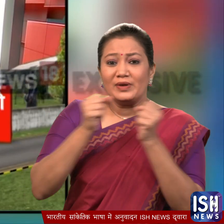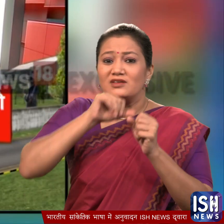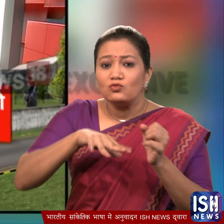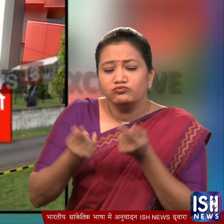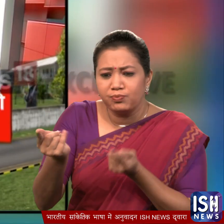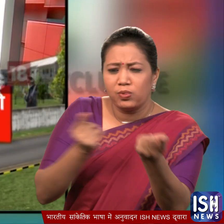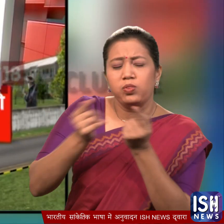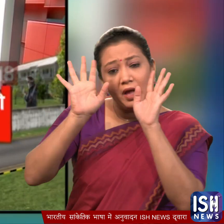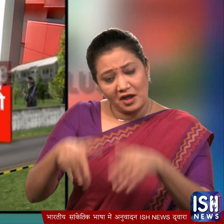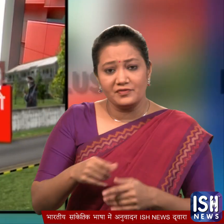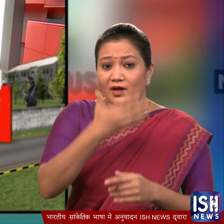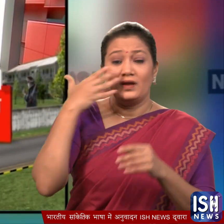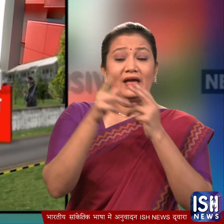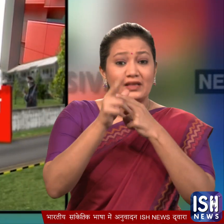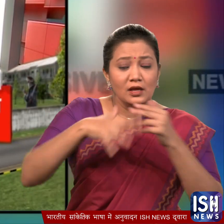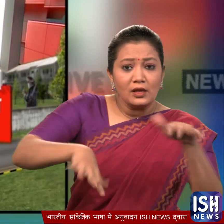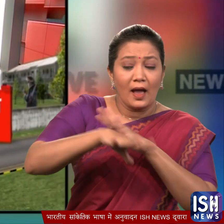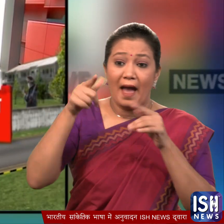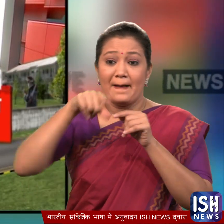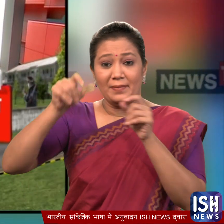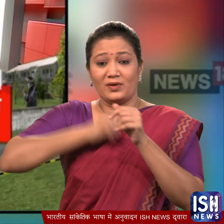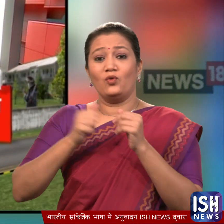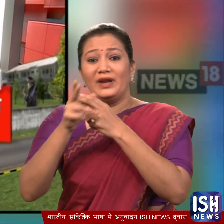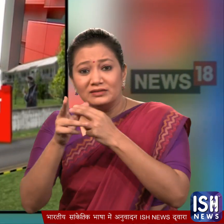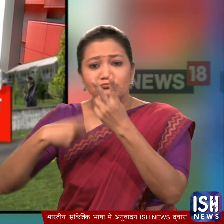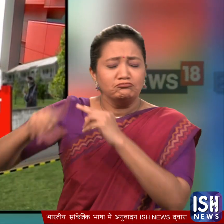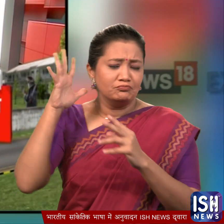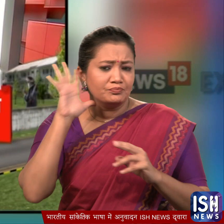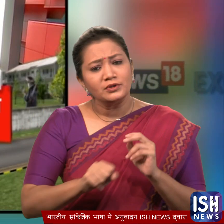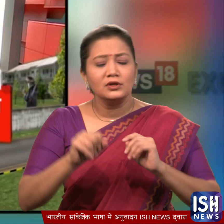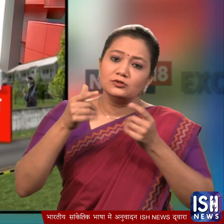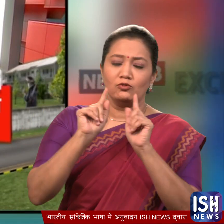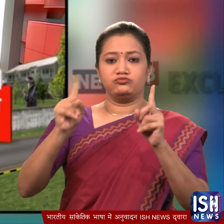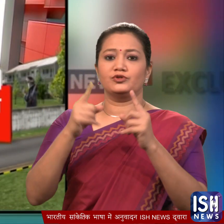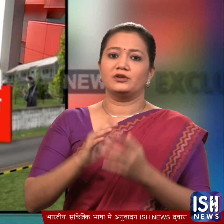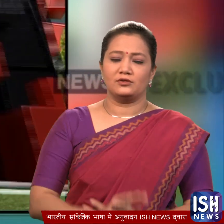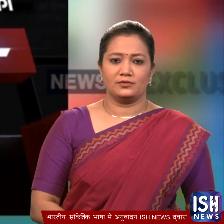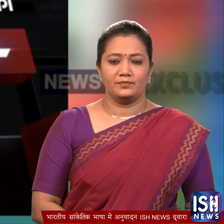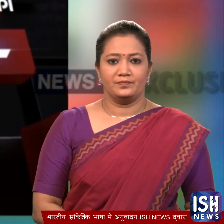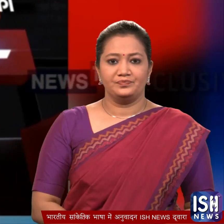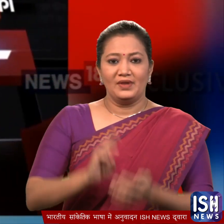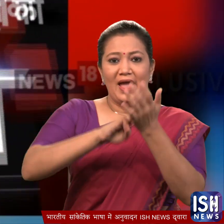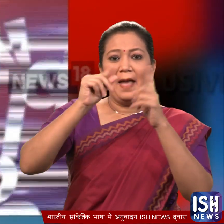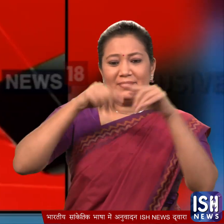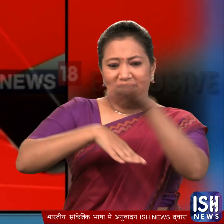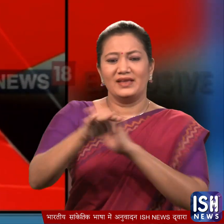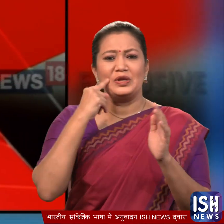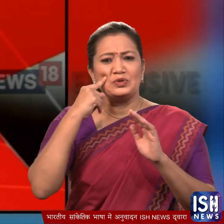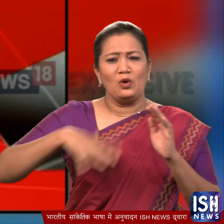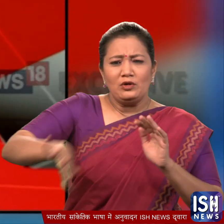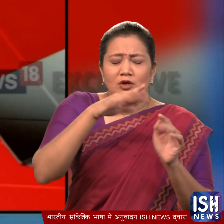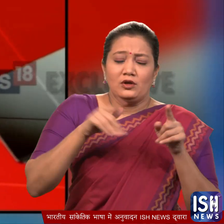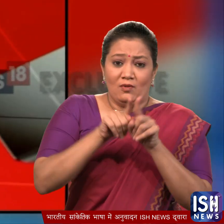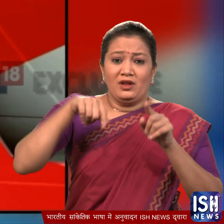भड़काने की खबर है। आतंकी संगठनों के इन मंसूबों का पता चलने के बाद सुरक्षा एजेंसियों को अलर्ट कर दिया गया। मध्य प्रदेश के इंदौर